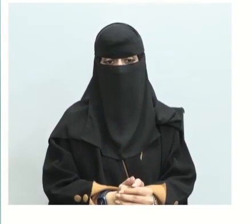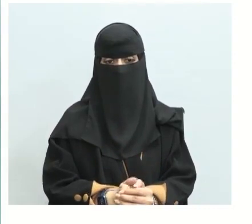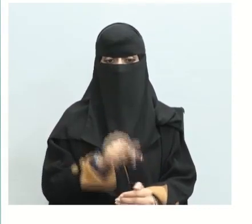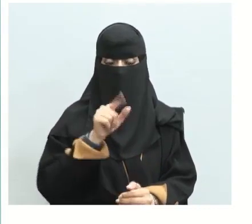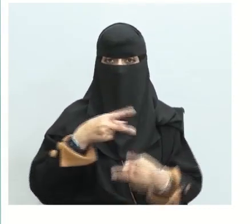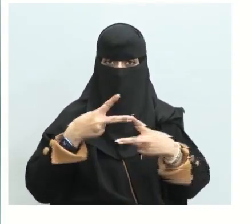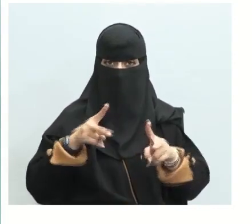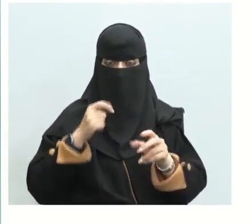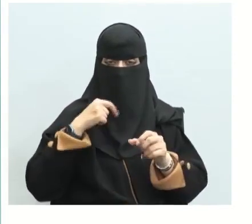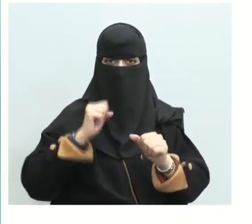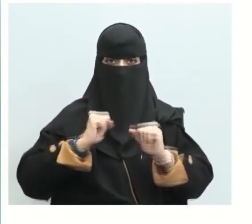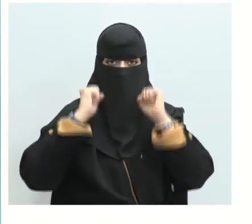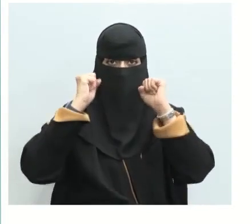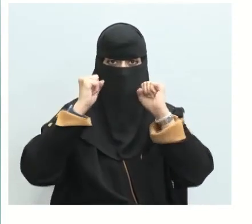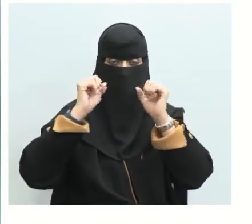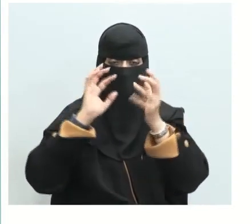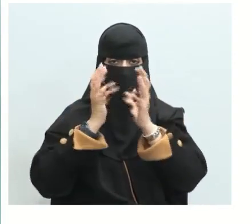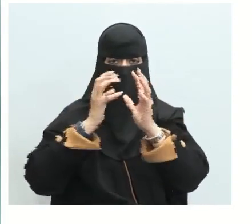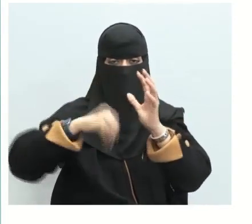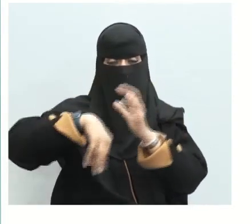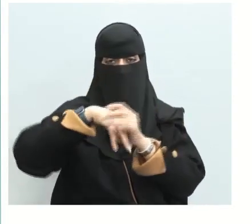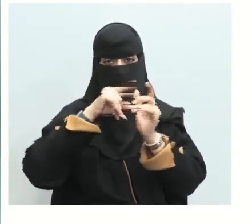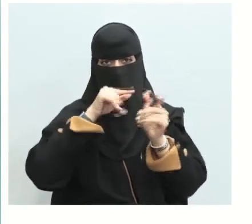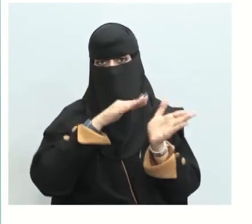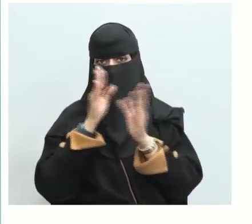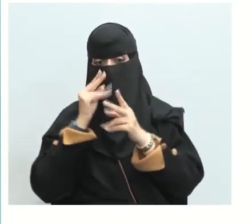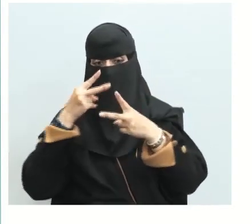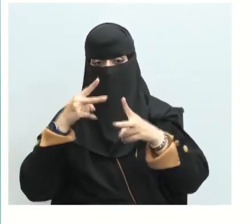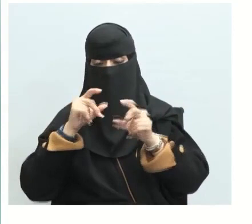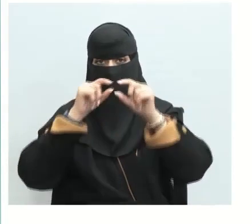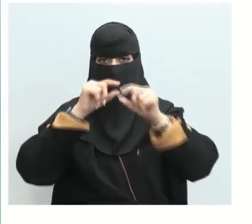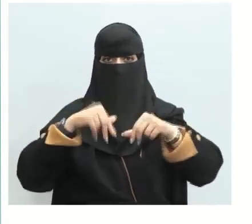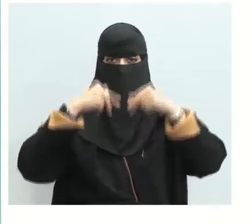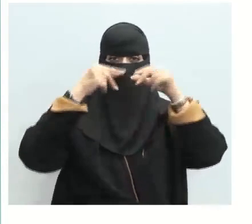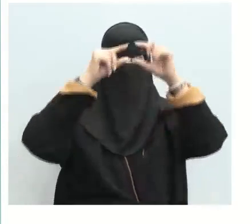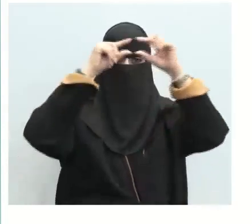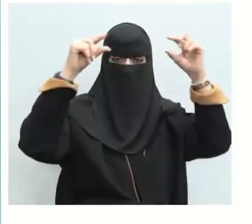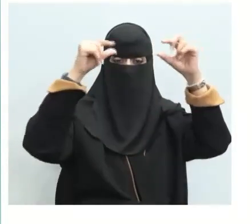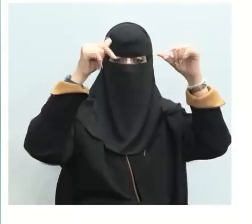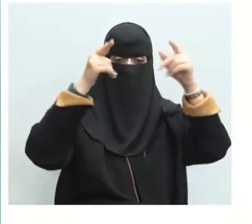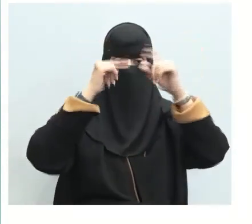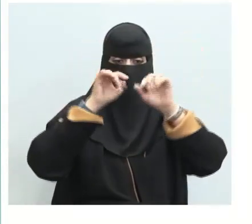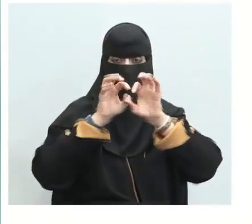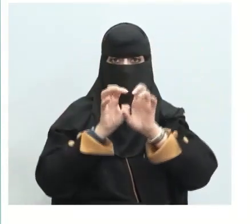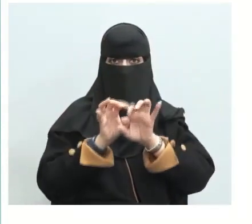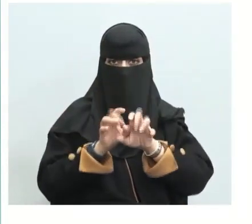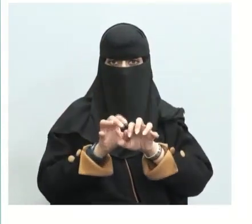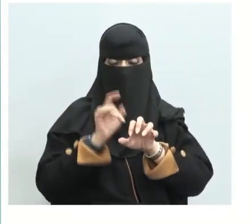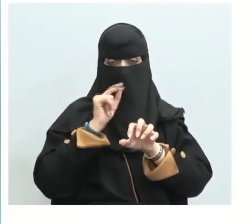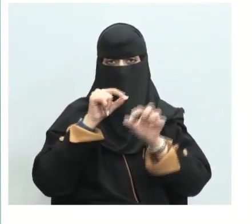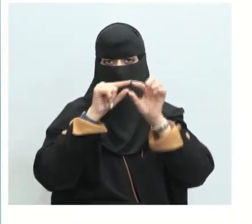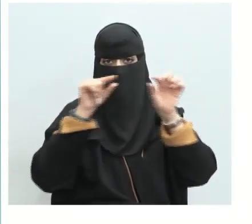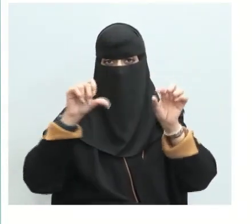صفحة مشجعي كرة القدم، بعد ذلك نقوم بداخل قسم الهيد نقوم